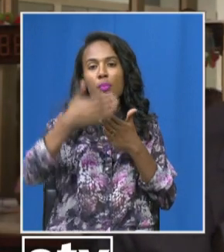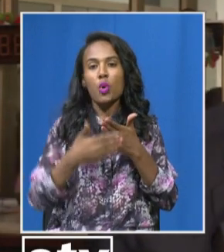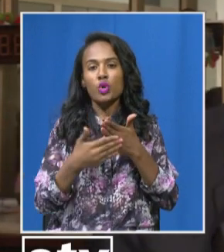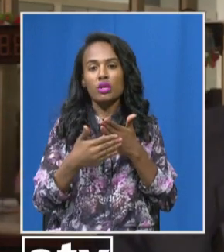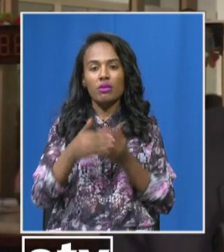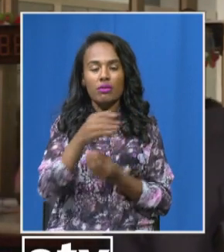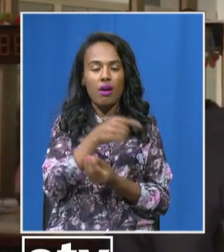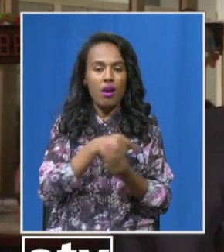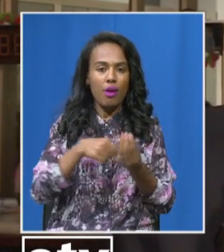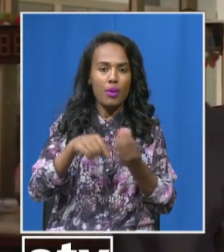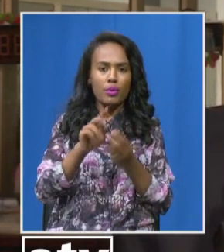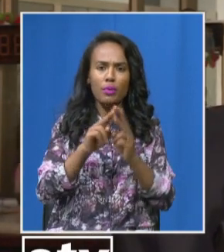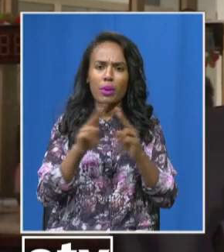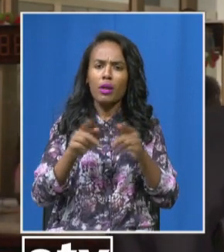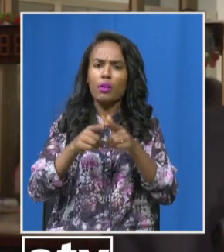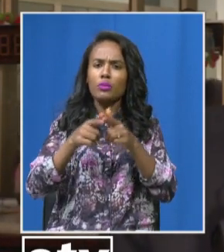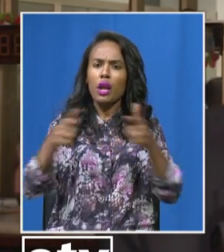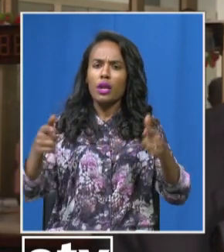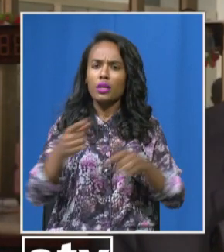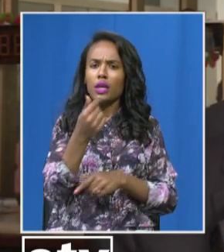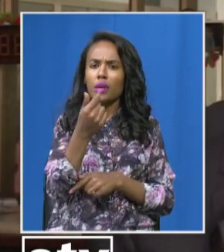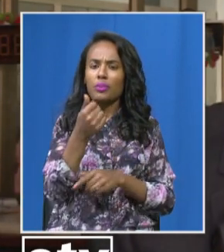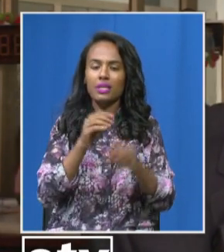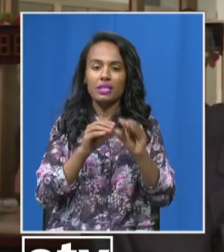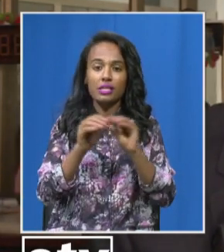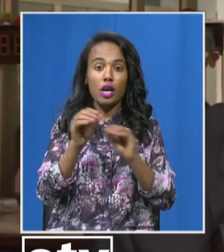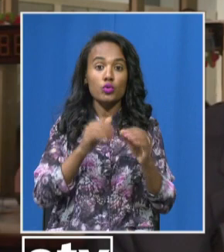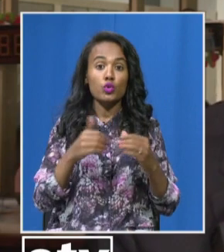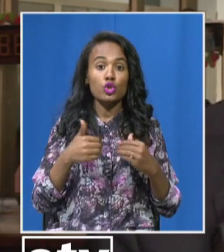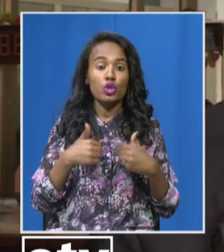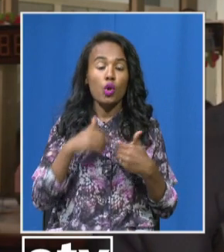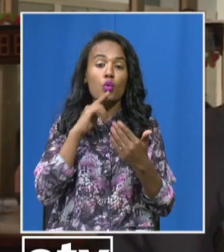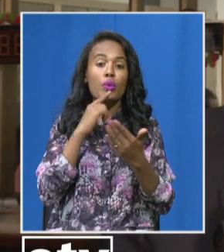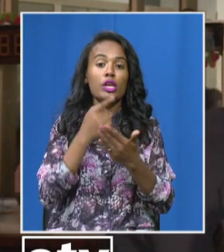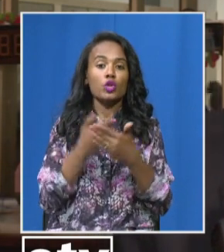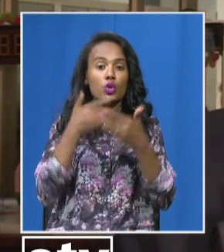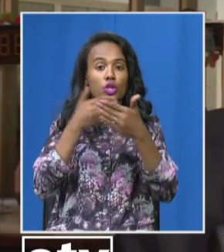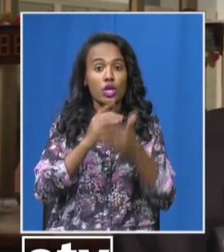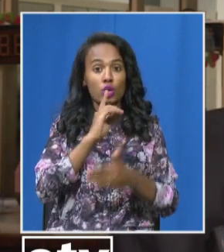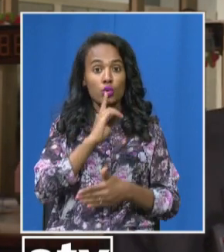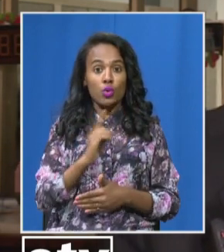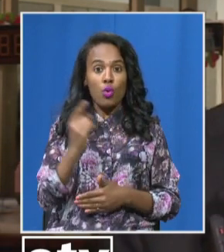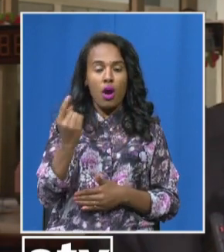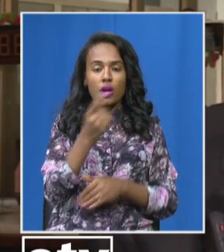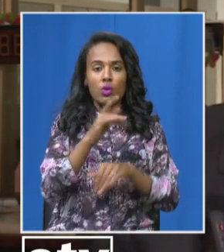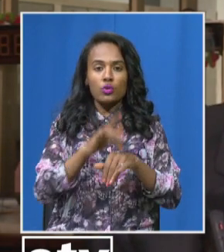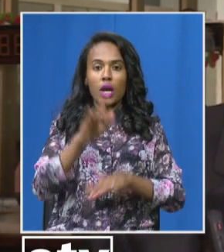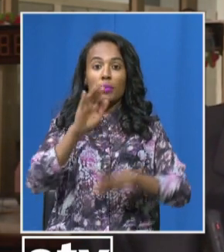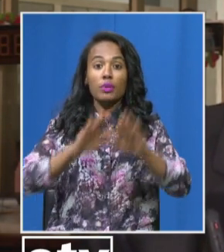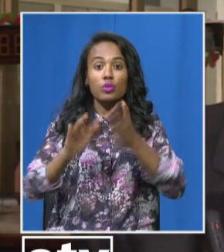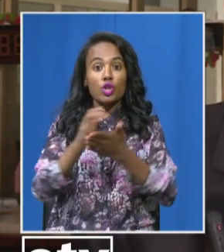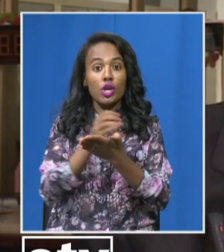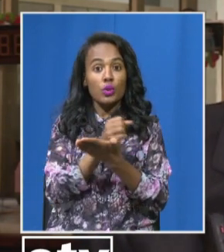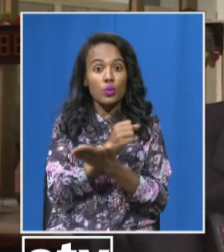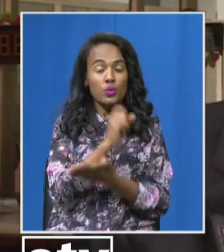አካባቢ በጣም ትላልቅ የብር ዝውውሮች እንዳሉ መረጃዎች እየደረሱን አንዳንዶች ላይም እርምጃ እየወሰድን